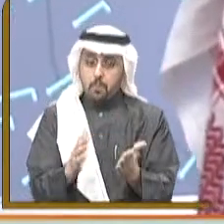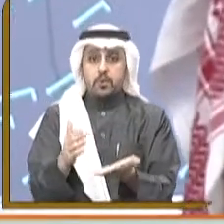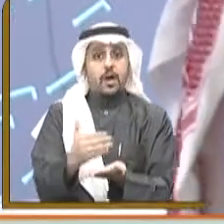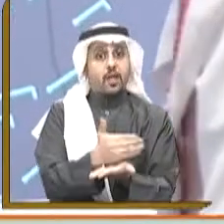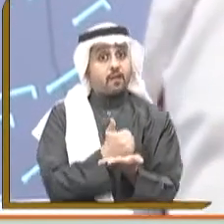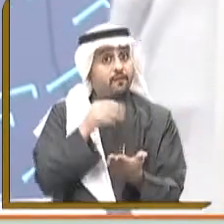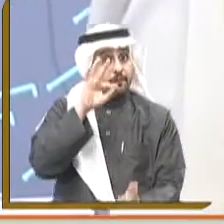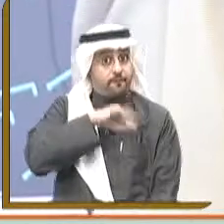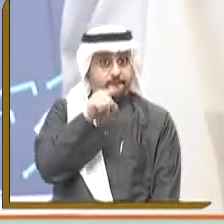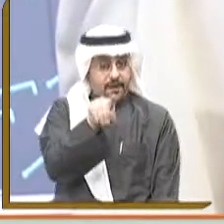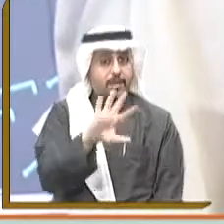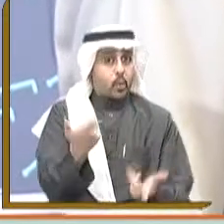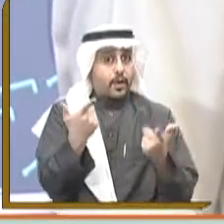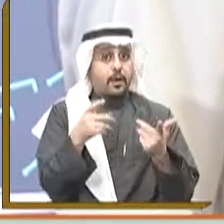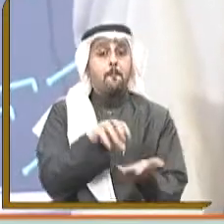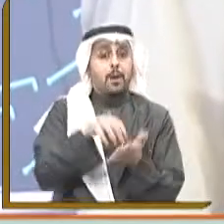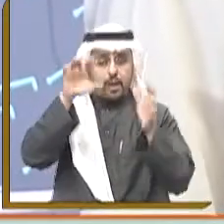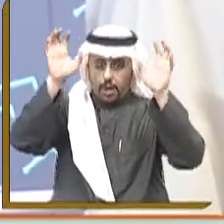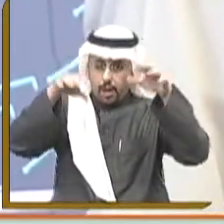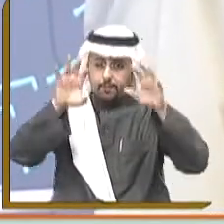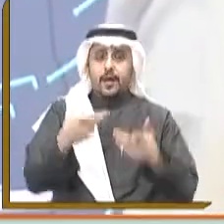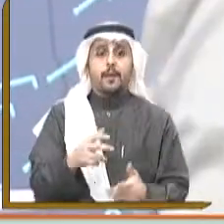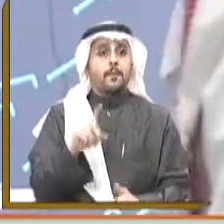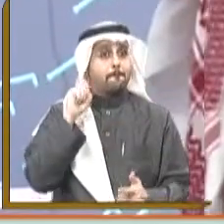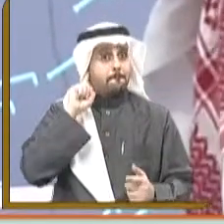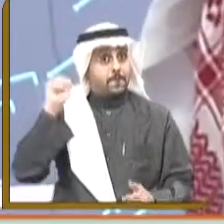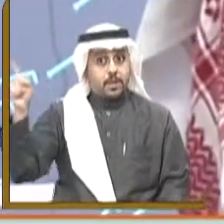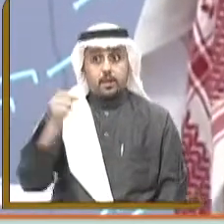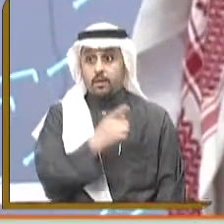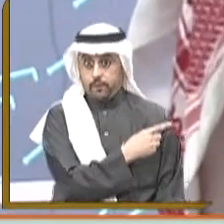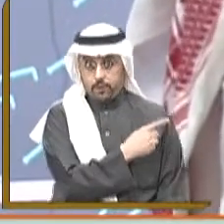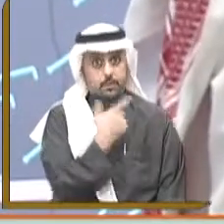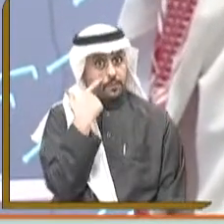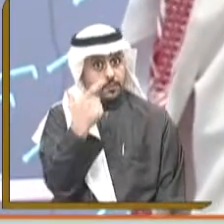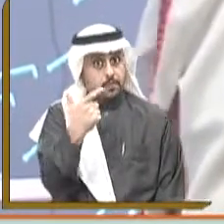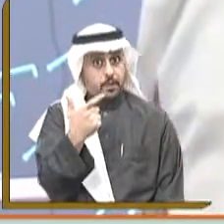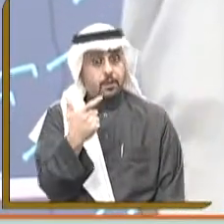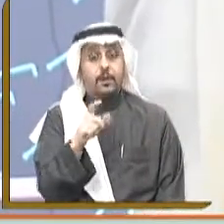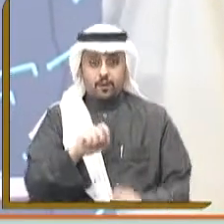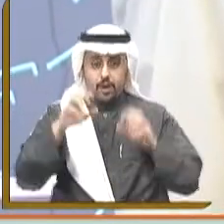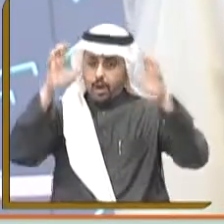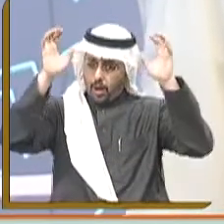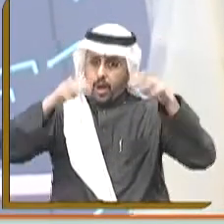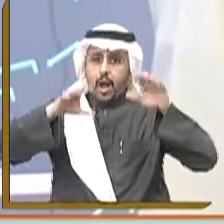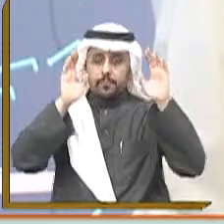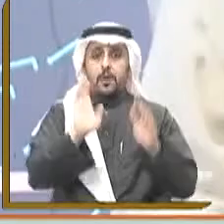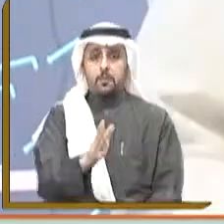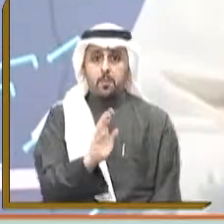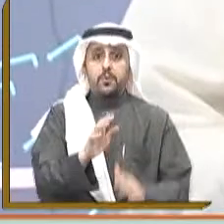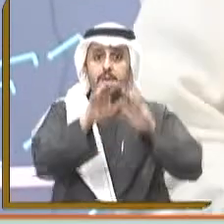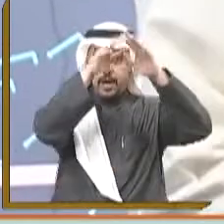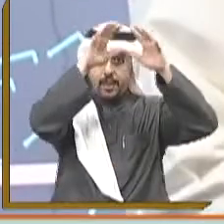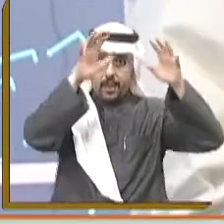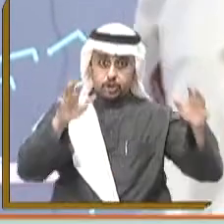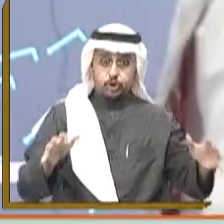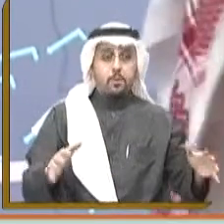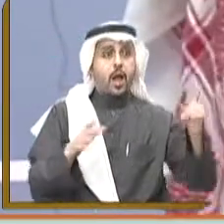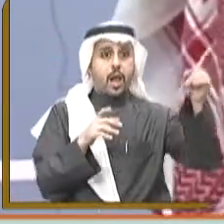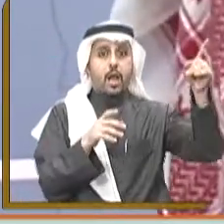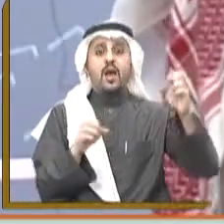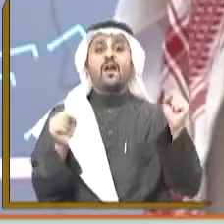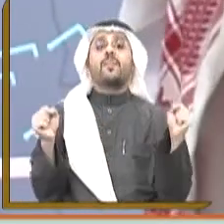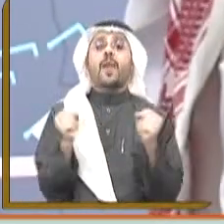هطول أمطار على العاصمة المقدسة والمناطق الشرقية منها، كذلك الحالة على المرتفعات وقمم الجبال في مكة المكرمة في محافظة